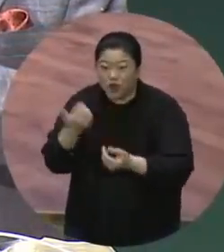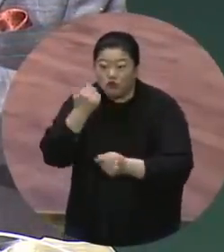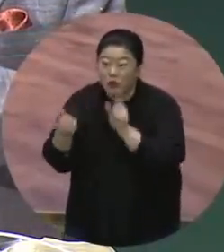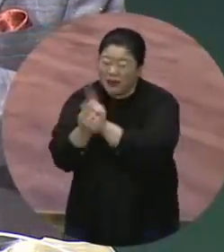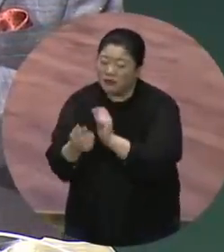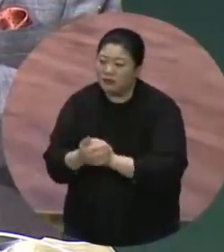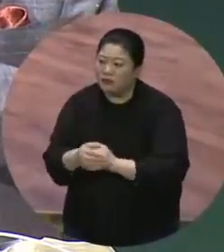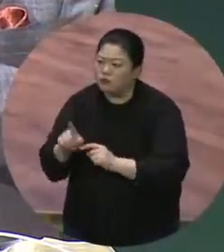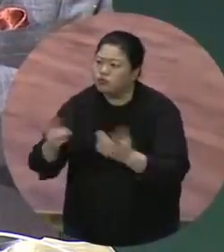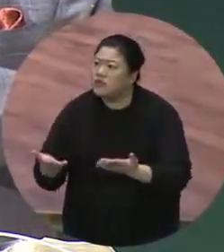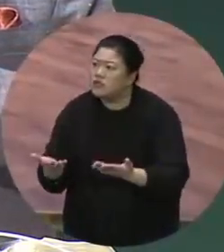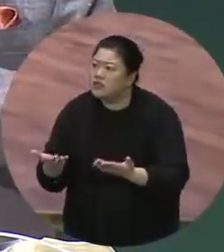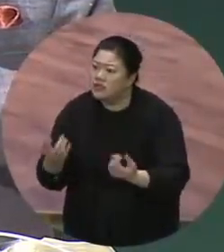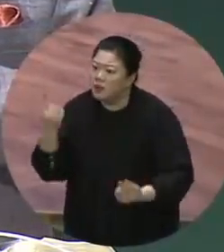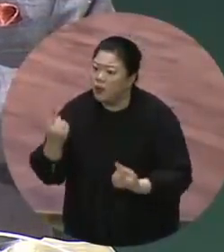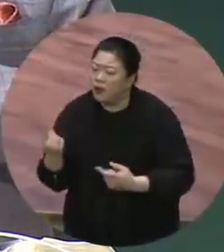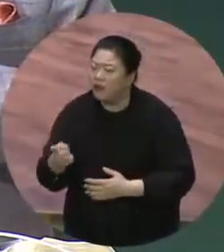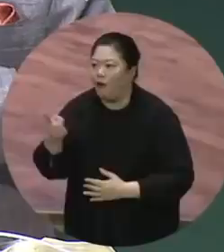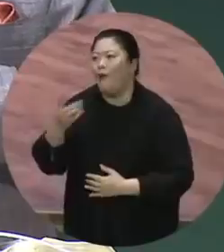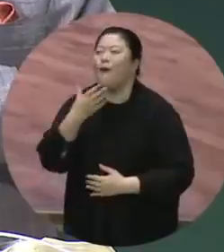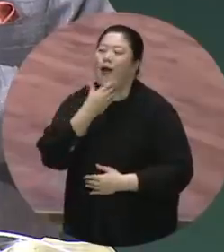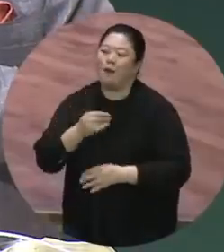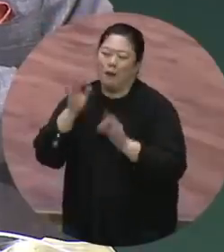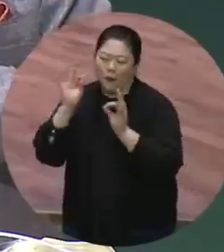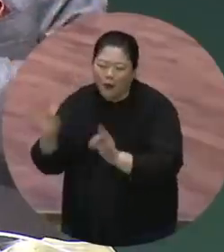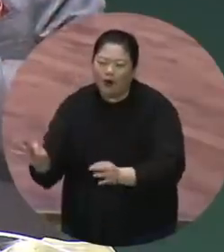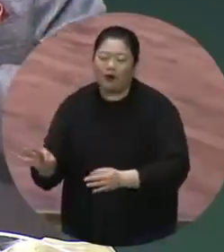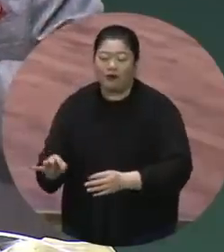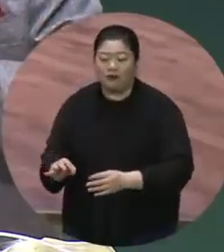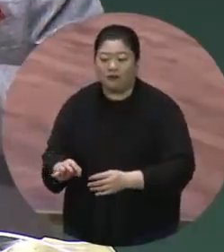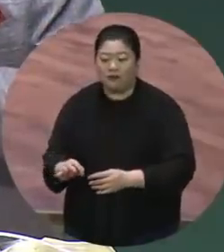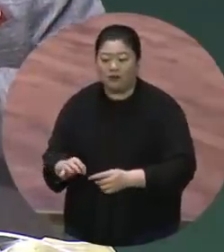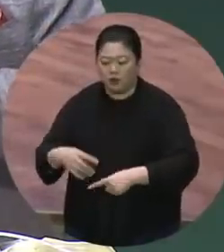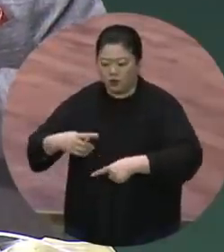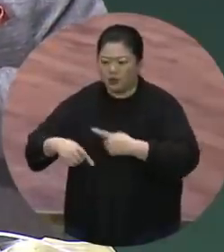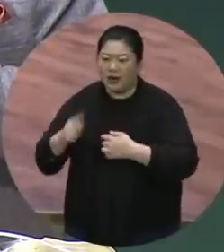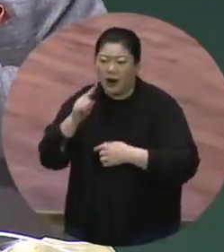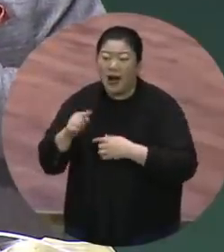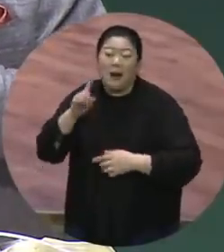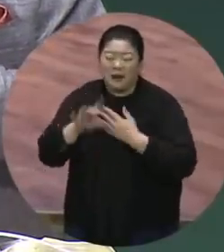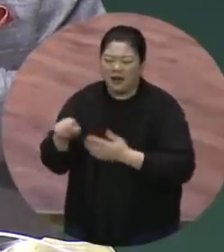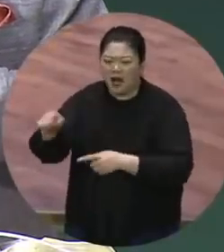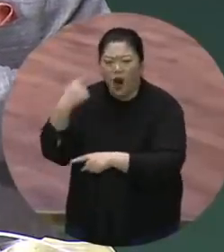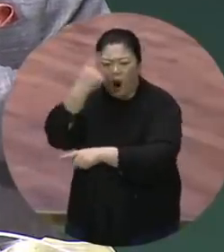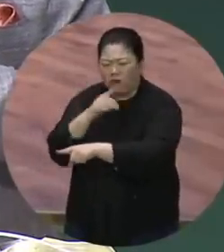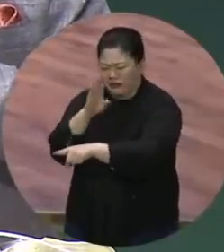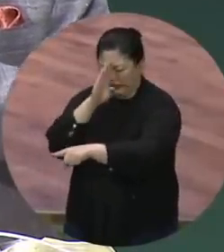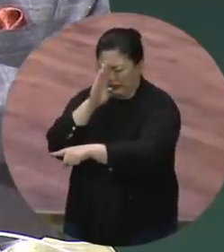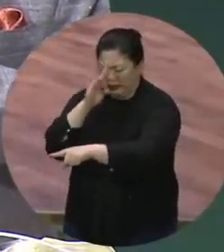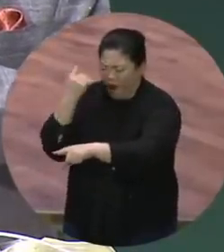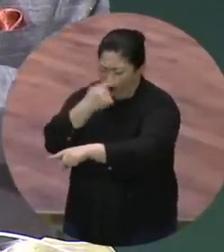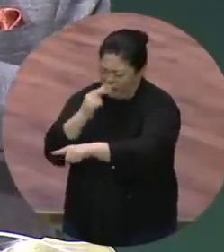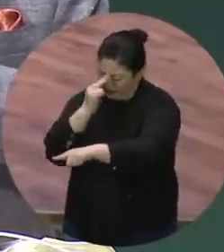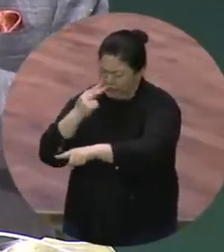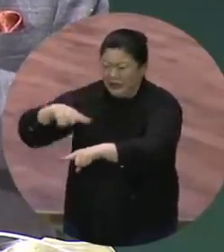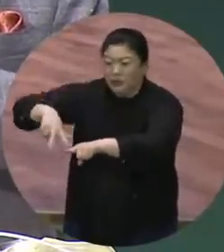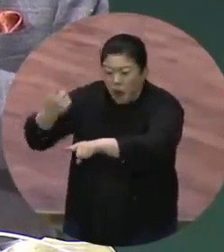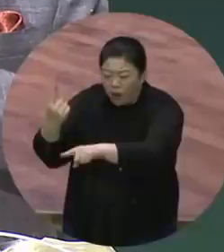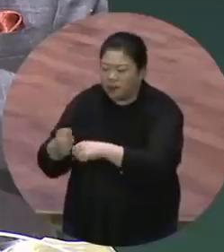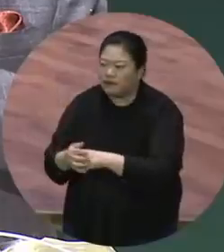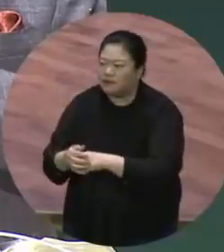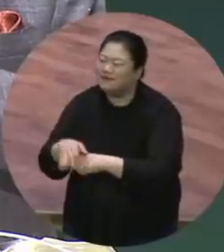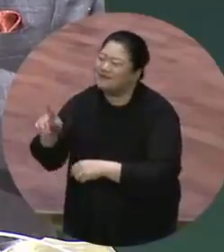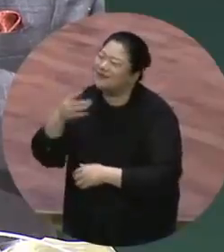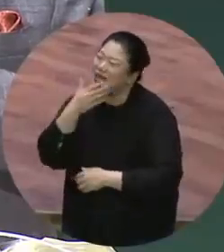아멘. 이렇게 행복하게 안 보여도 그렇게 해주세요. 그러면요 행복해져요.